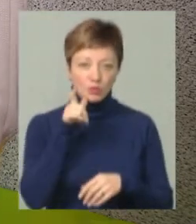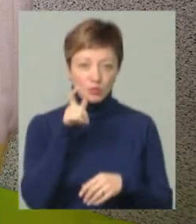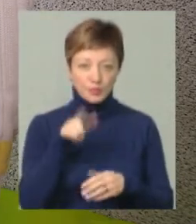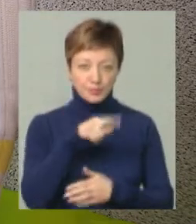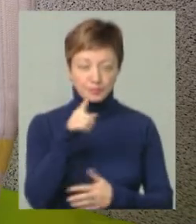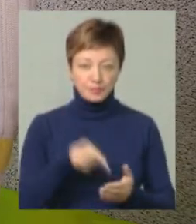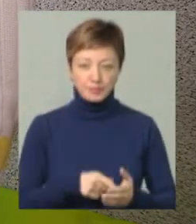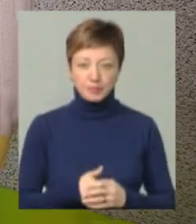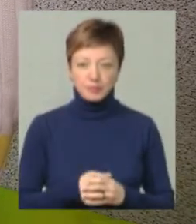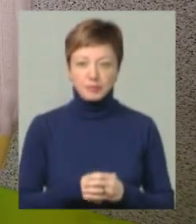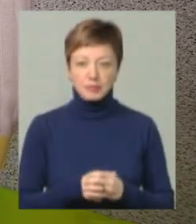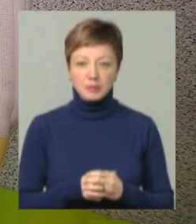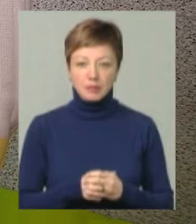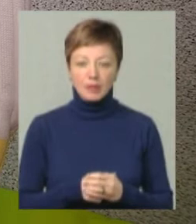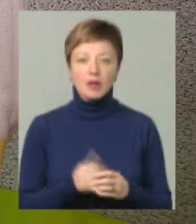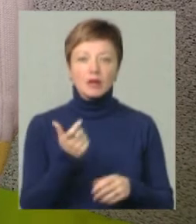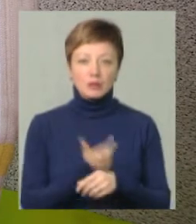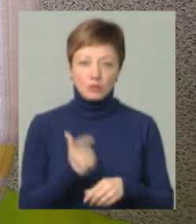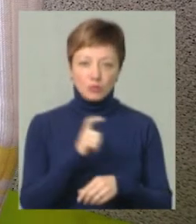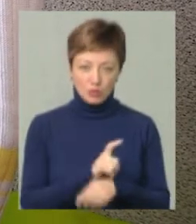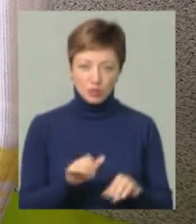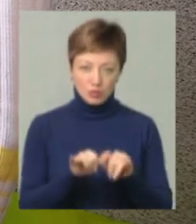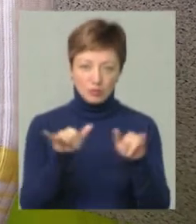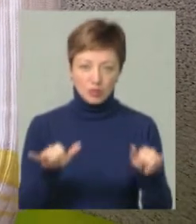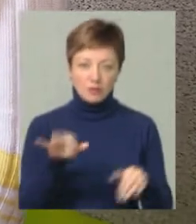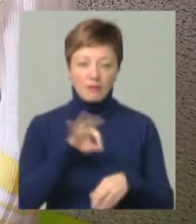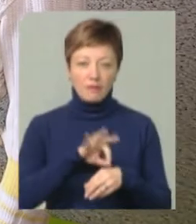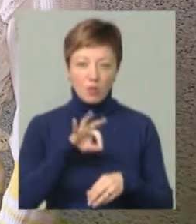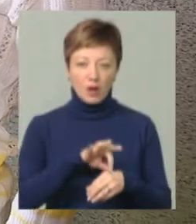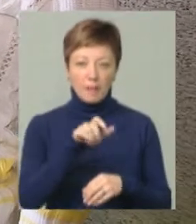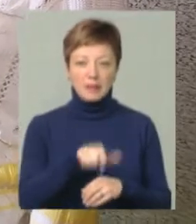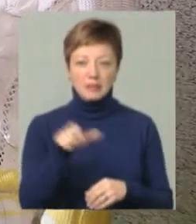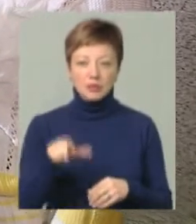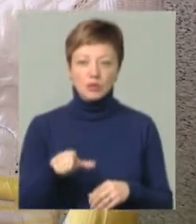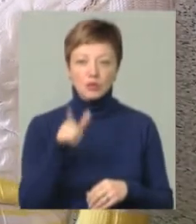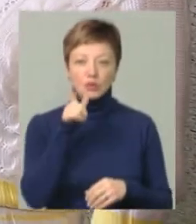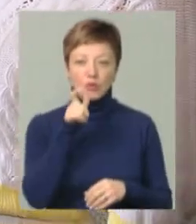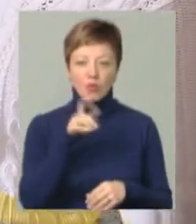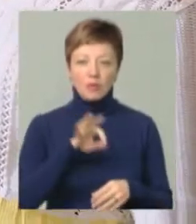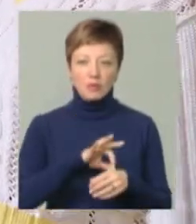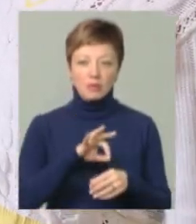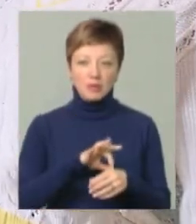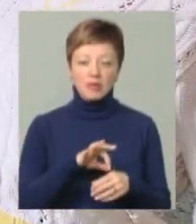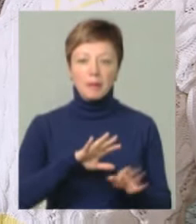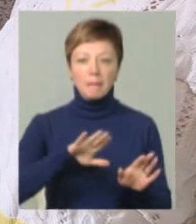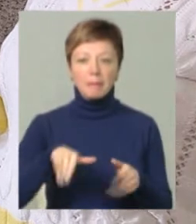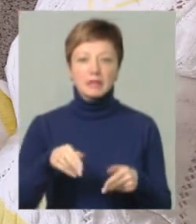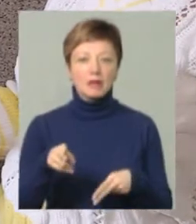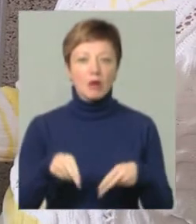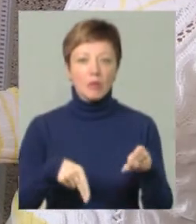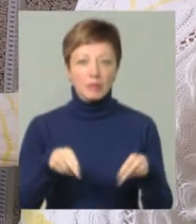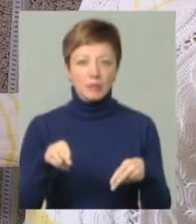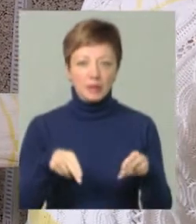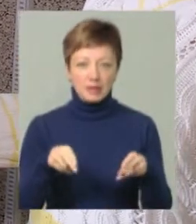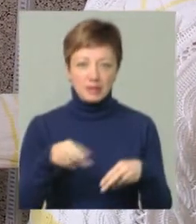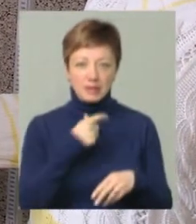діабет? Ну, значно збільшилась хворих пацієнтів саме з цукровим діабетом, з післяопераційним